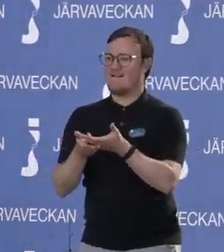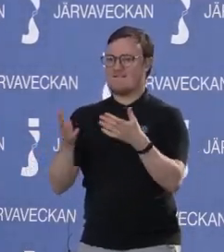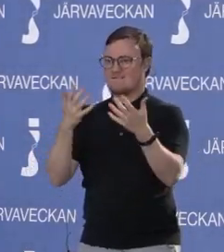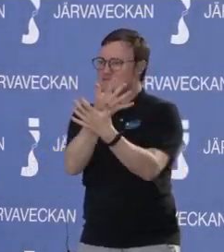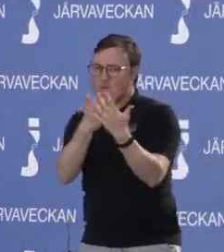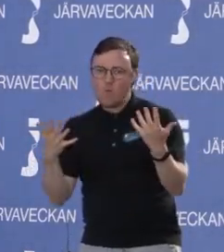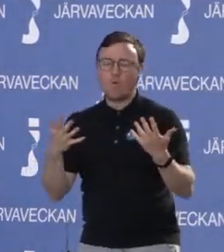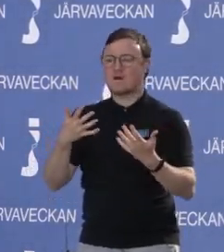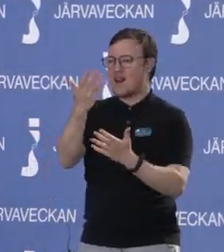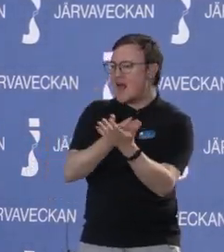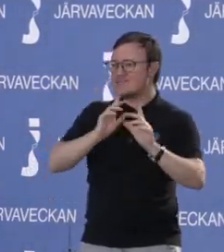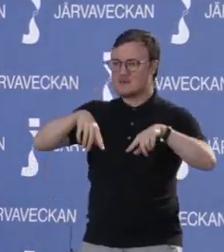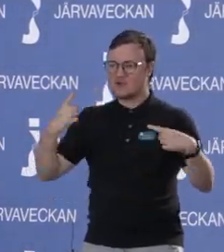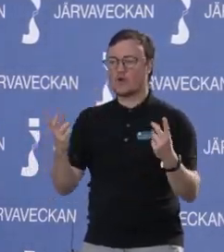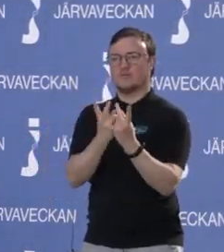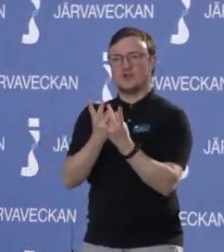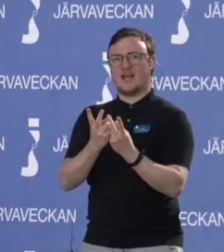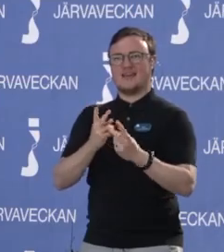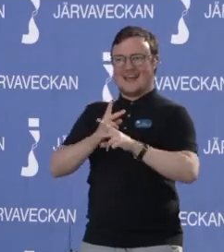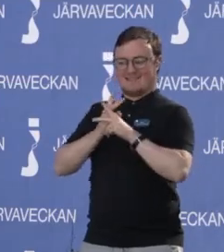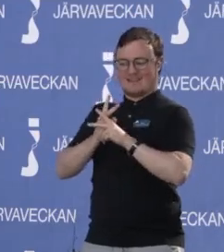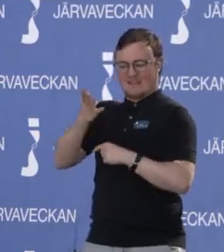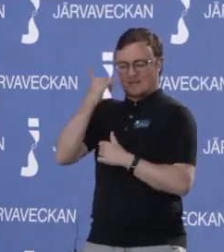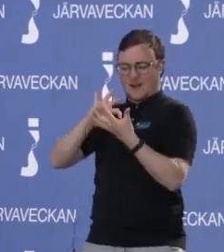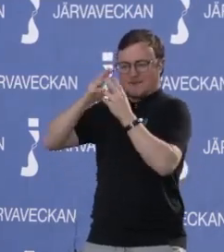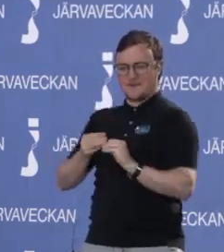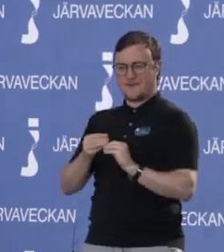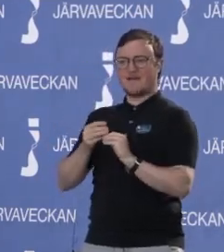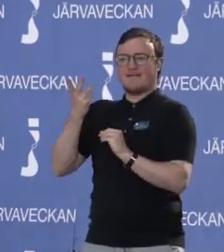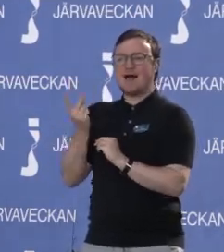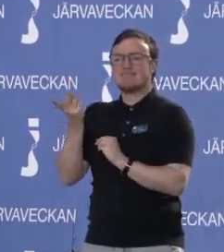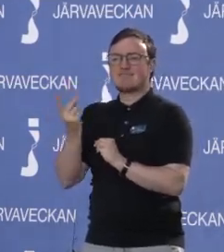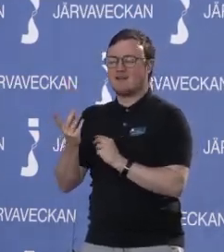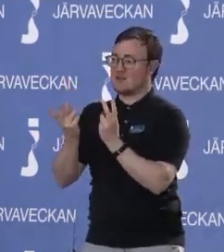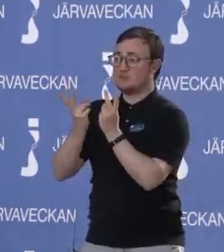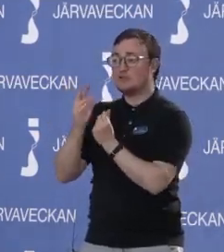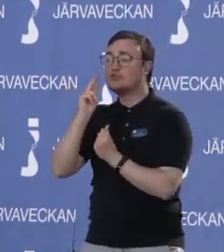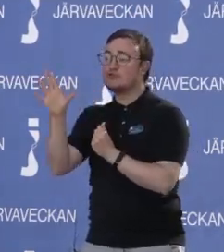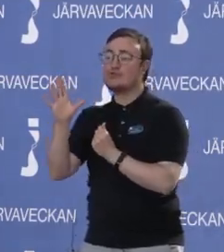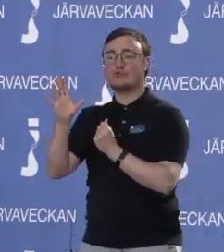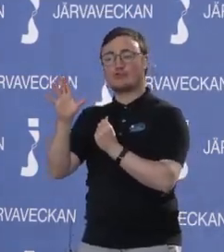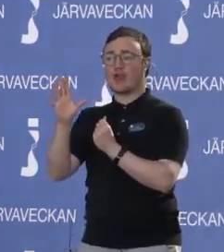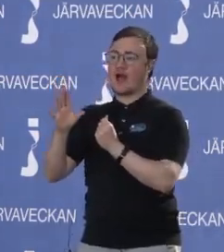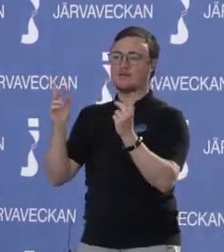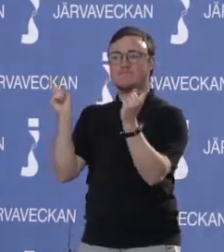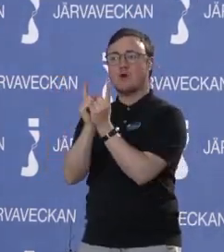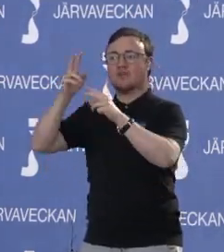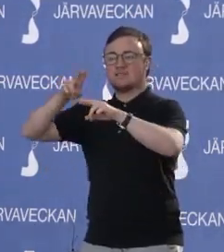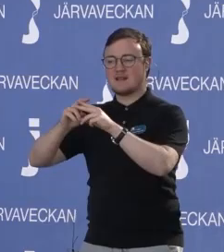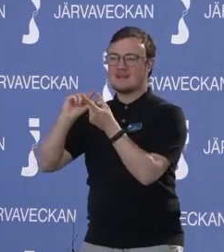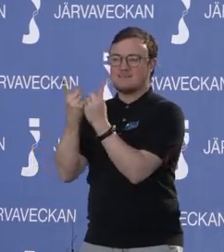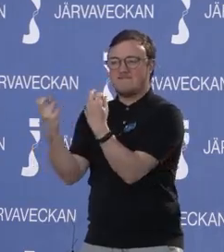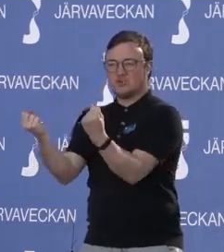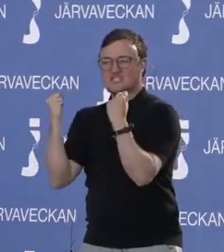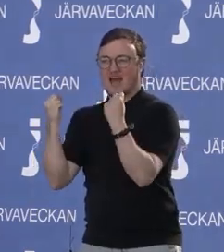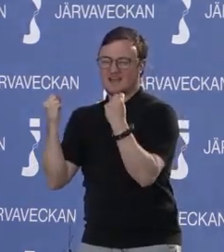bli någonting annat. Därför tror jag att de här nya liksom, ytorna där man samlas blir förstärkta. Även om det kanske inte försvagar